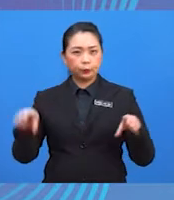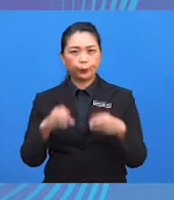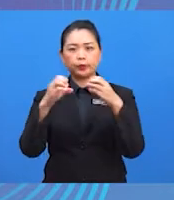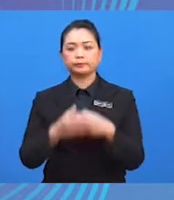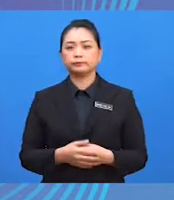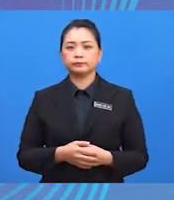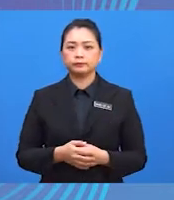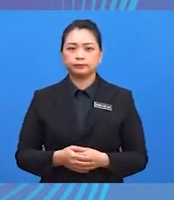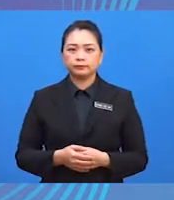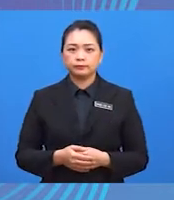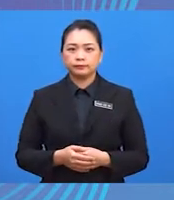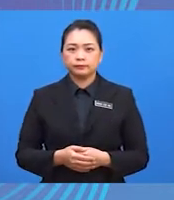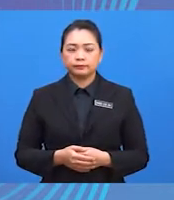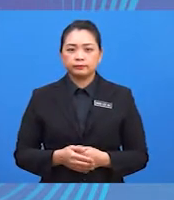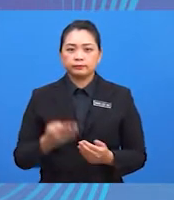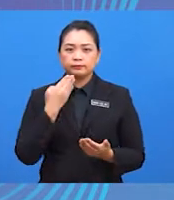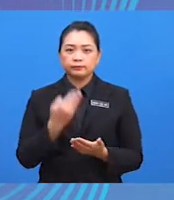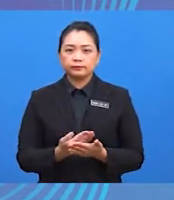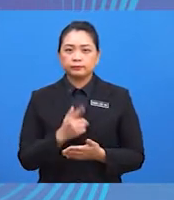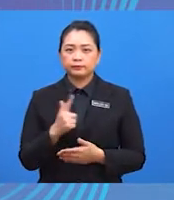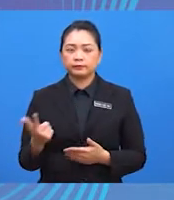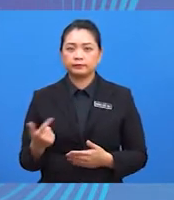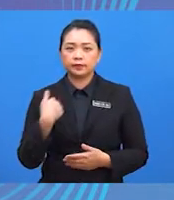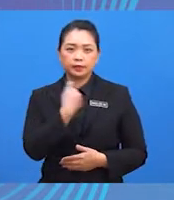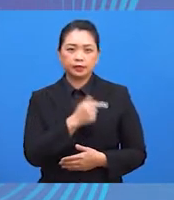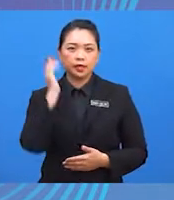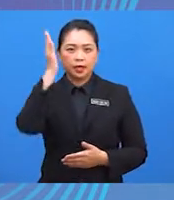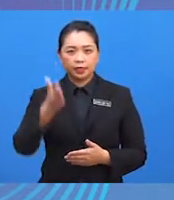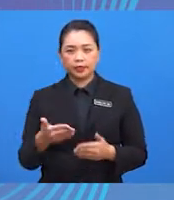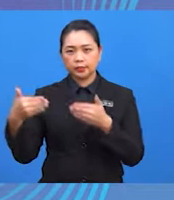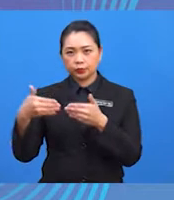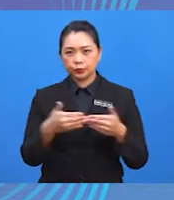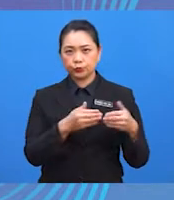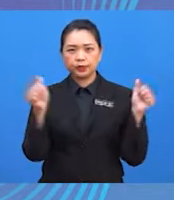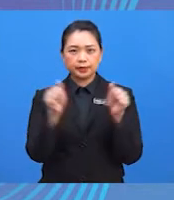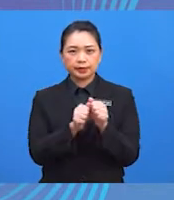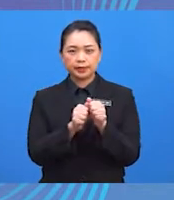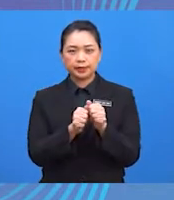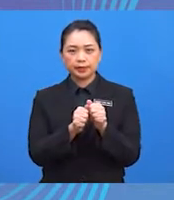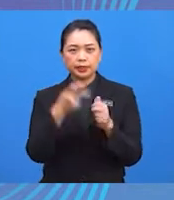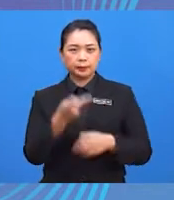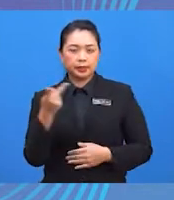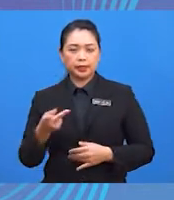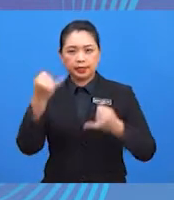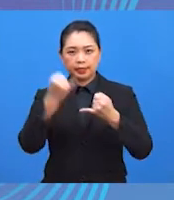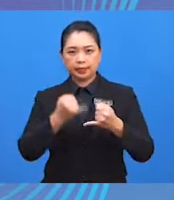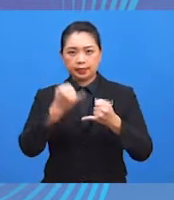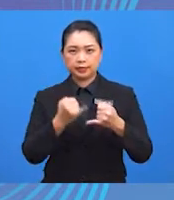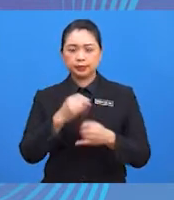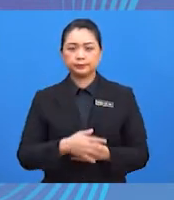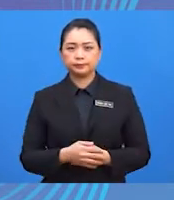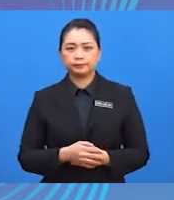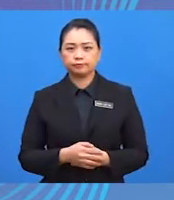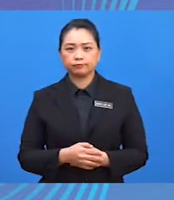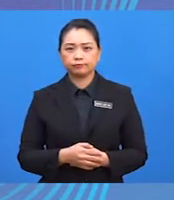Baiklah, kita akan teruskan dengan perkara yang terakhir dalam pembelajaran kita pada pagi ini, iaitu pengenalan